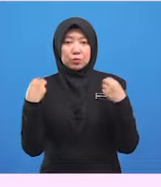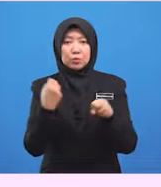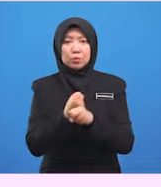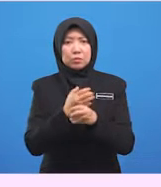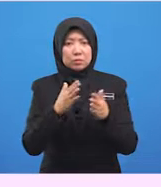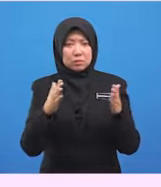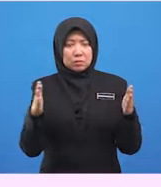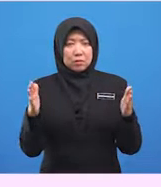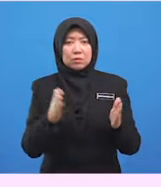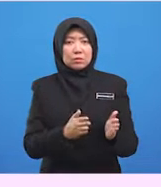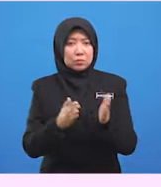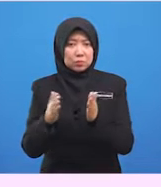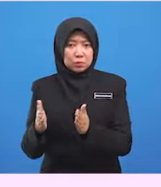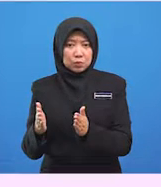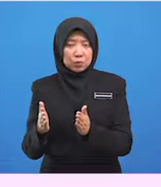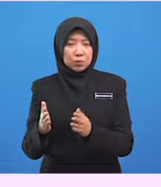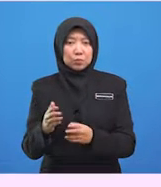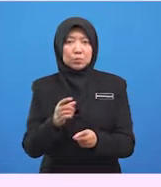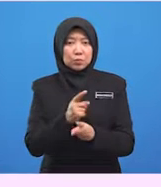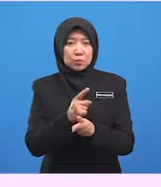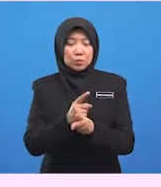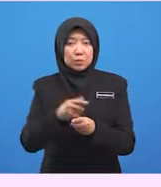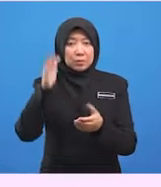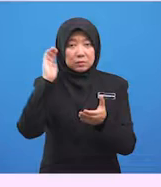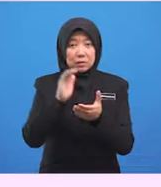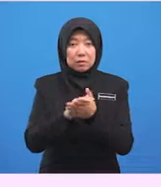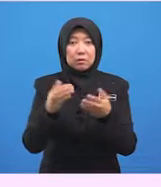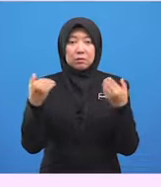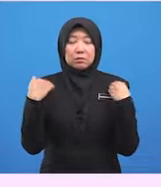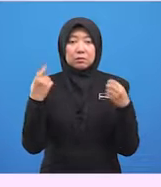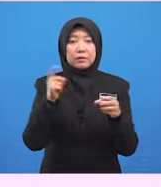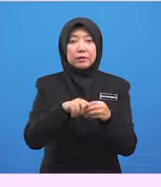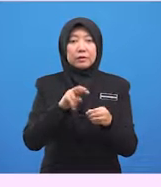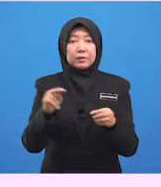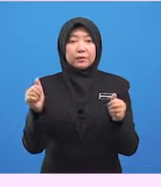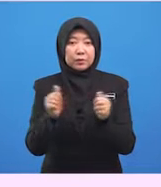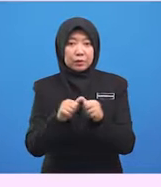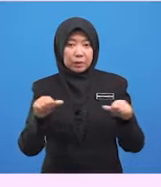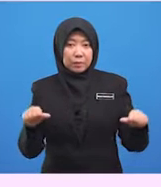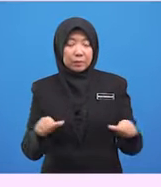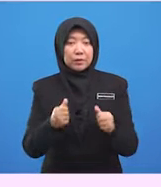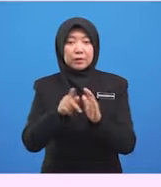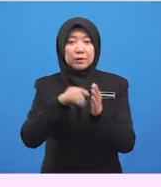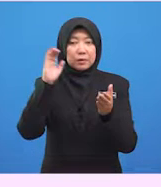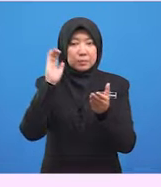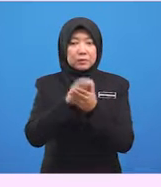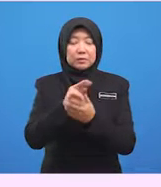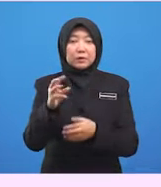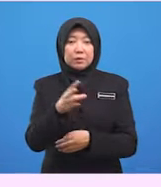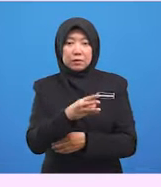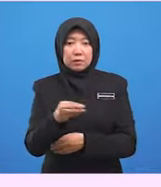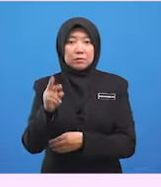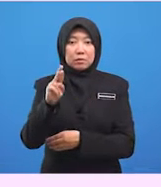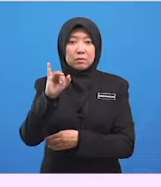batu besar yang tersusun rapi dan dipercayai ada kaitan dengan amalan kepercayaan